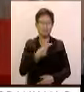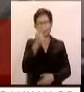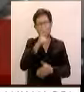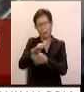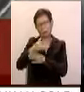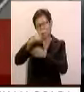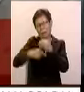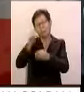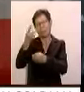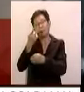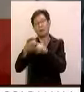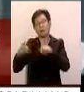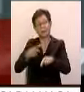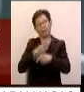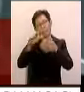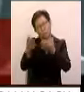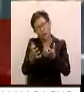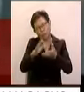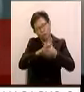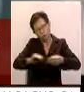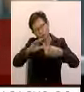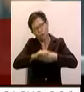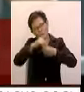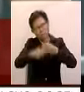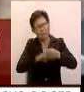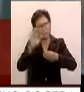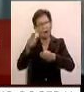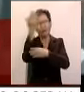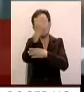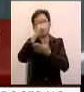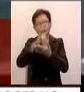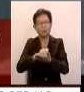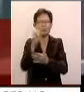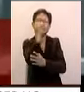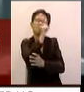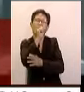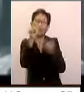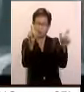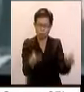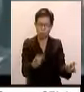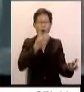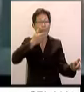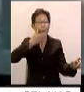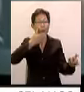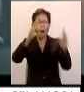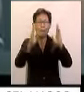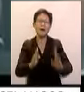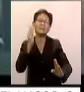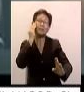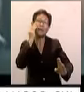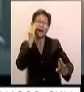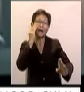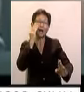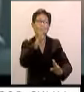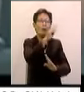kongsikan. Apa yang kami dan cerita ialah tentang runut bunyi bagi filem ini dinyanyikan dua orang anak muda berbangsa Melayu